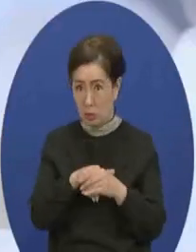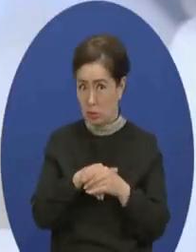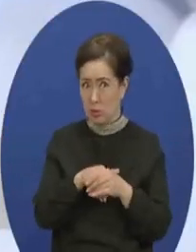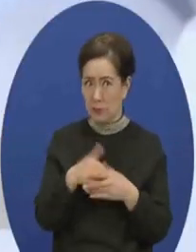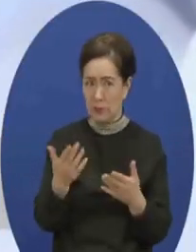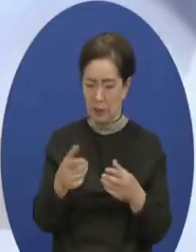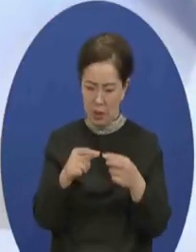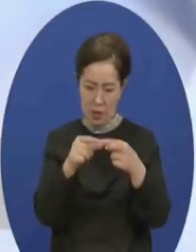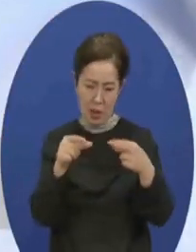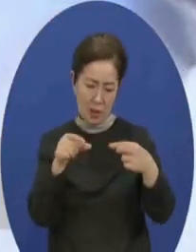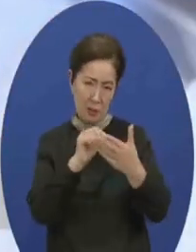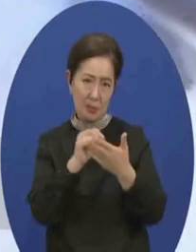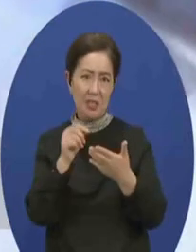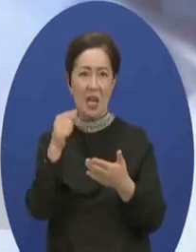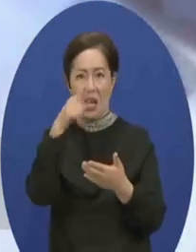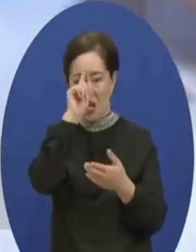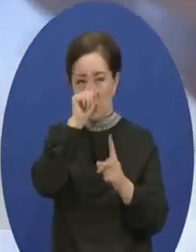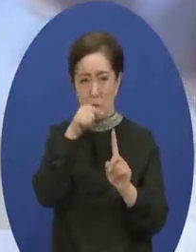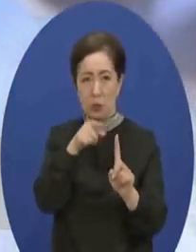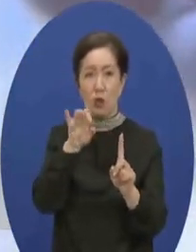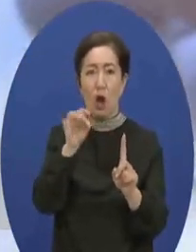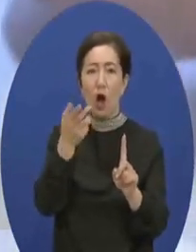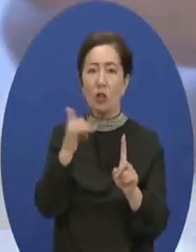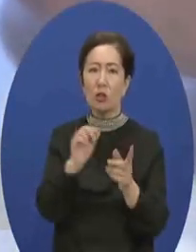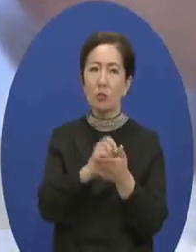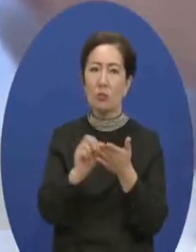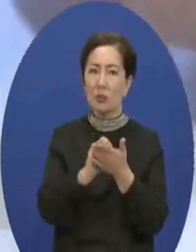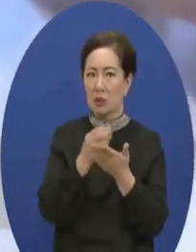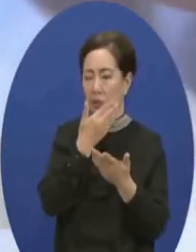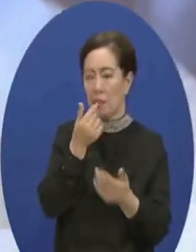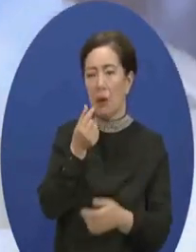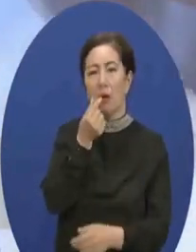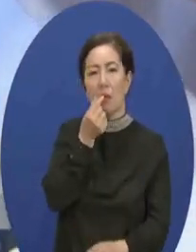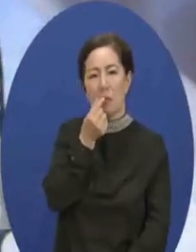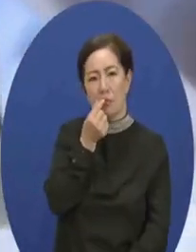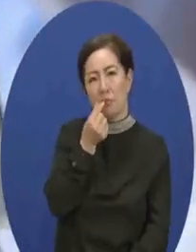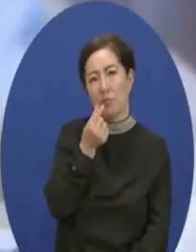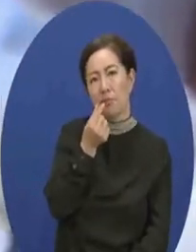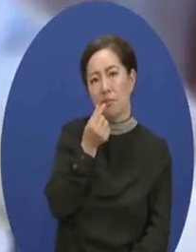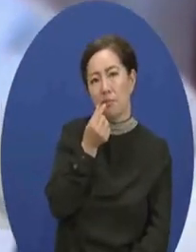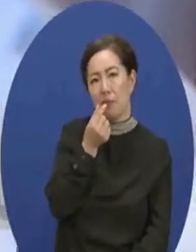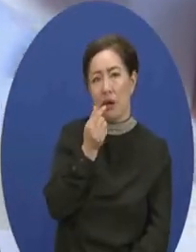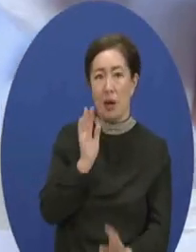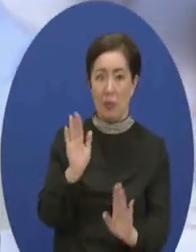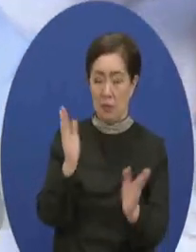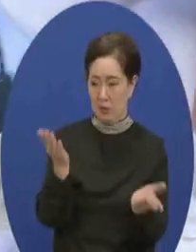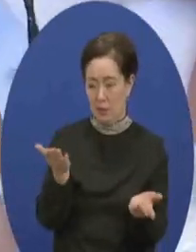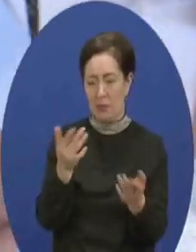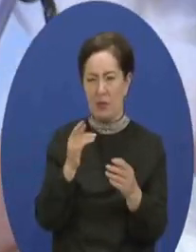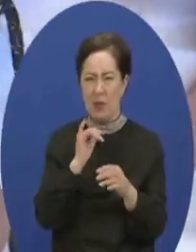Яг л хайрцагн дээр нь эрүүл мэндэд хортой гэсэн ганц ч бичиггүй, чимээгүй эзэрхийлж байна.